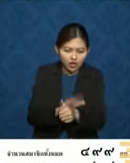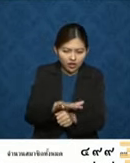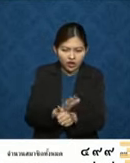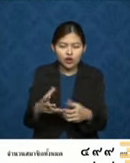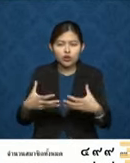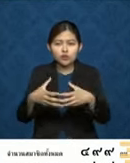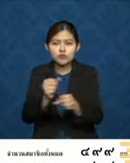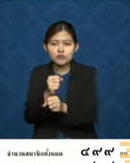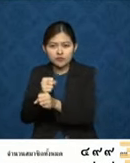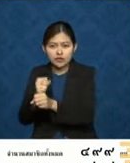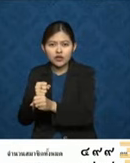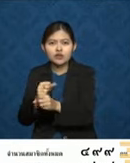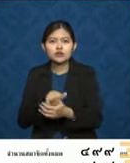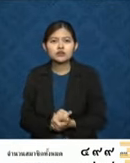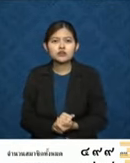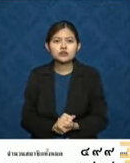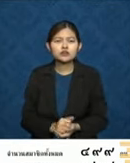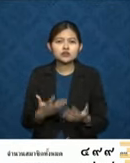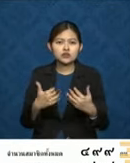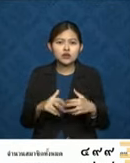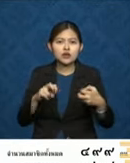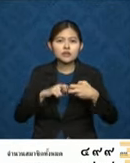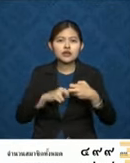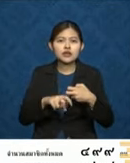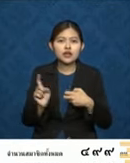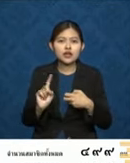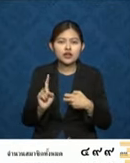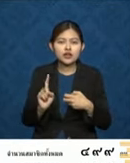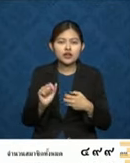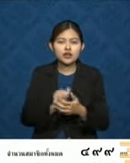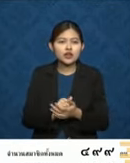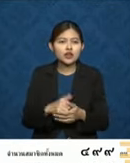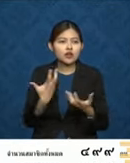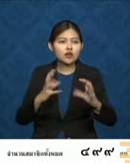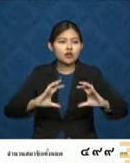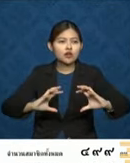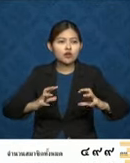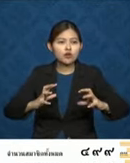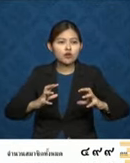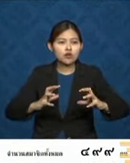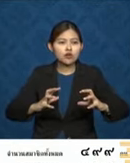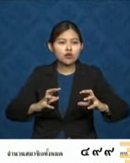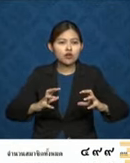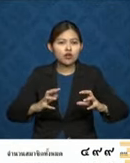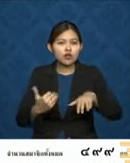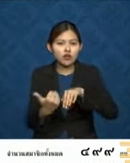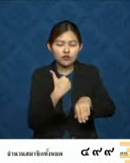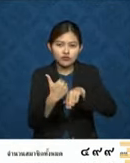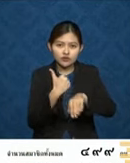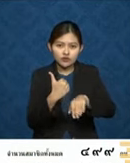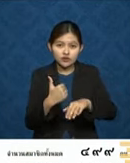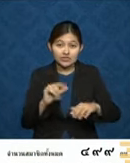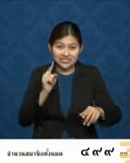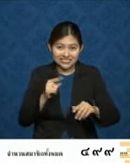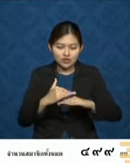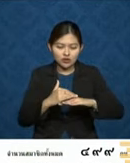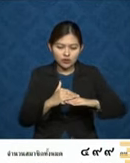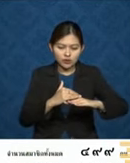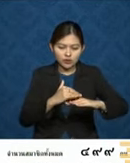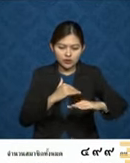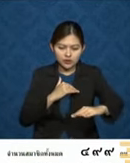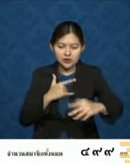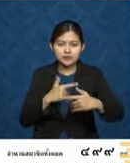นะครับข้อที่ 2นะครับก็คือปัญหาของรถบรรทุกนะครับน้ำหนักเกินดูสภาพการวิ่งนะครับถนนตรงนี้เป็นถนนเรียบคลองนะครับ